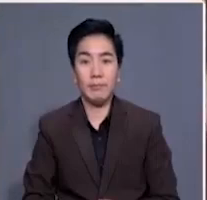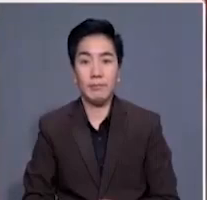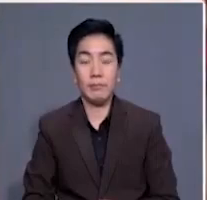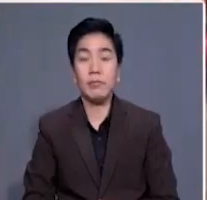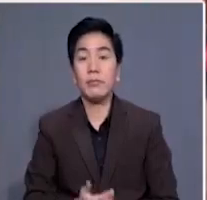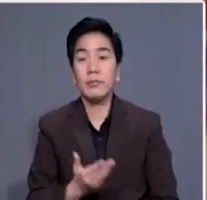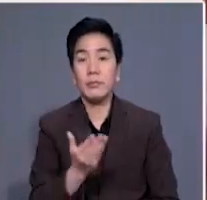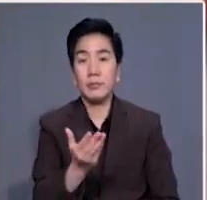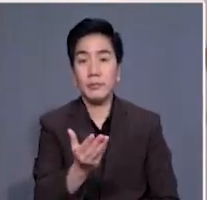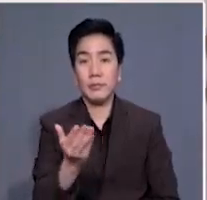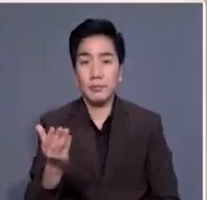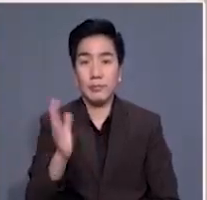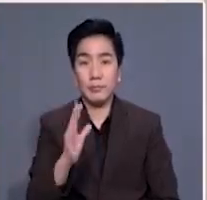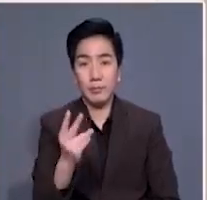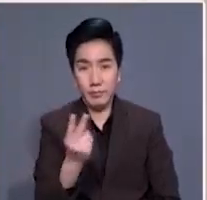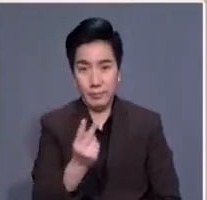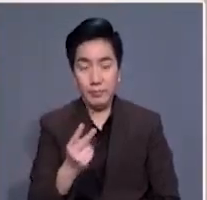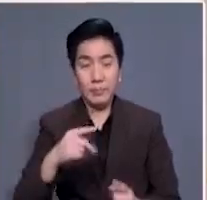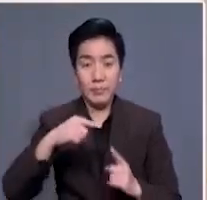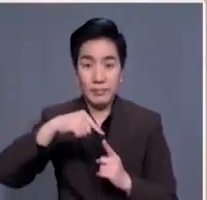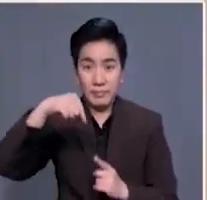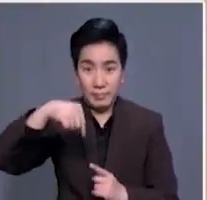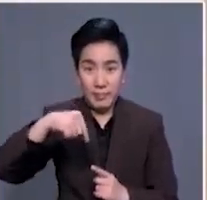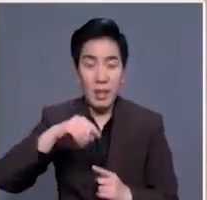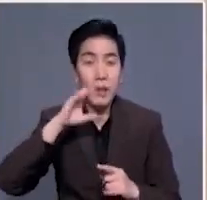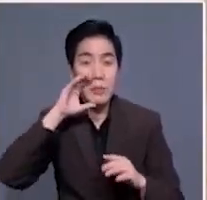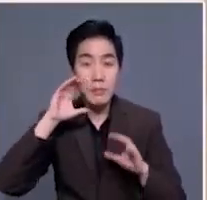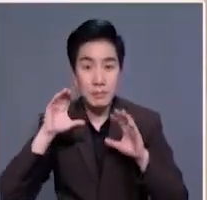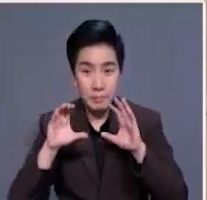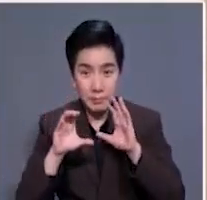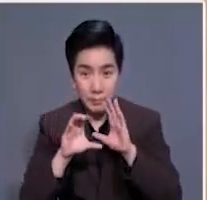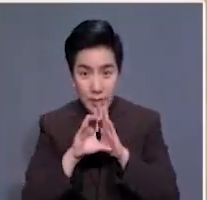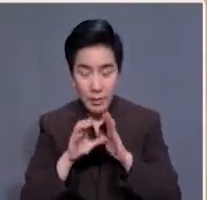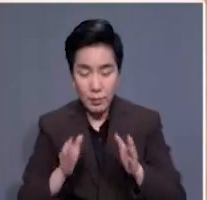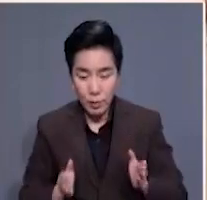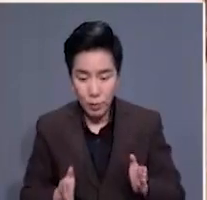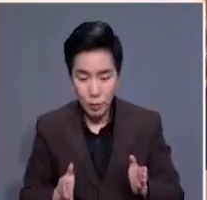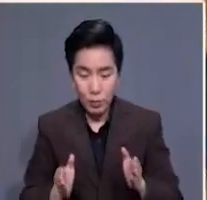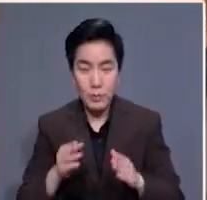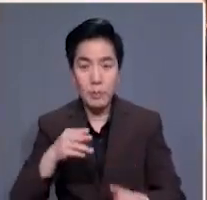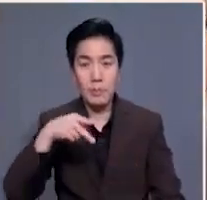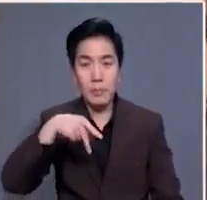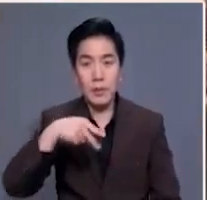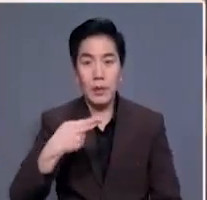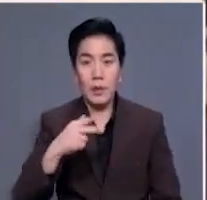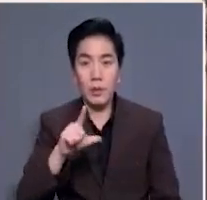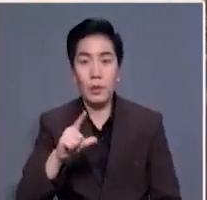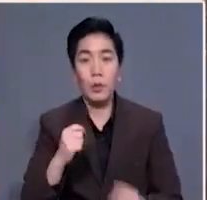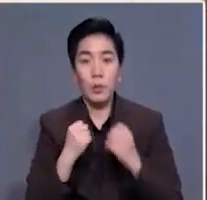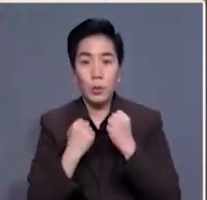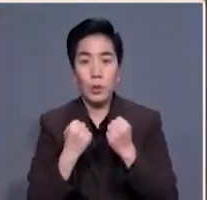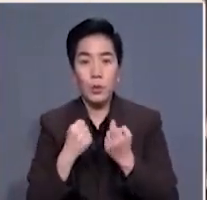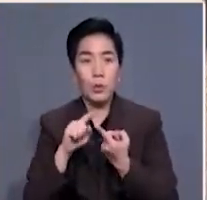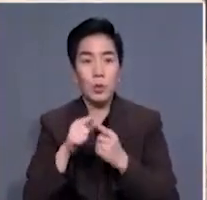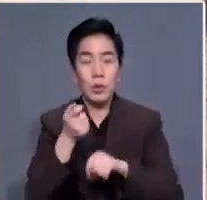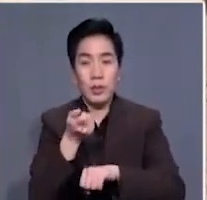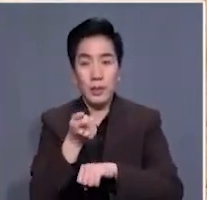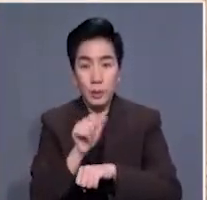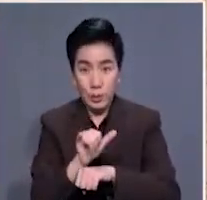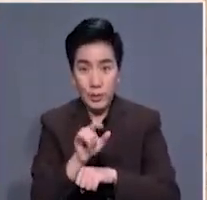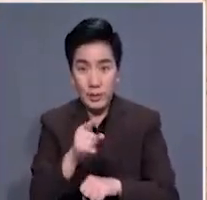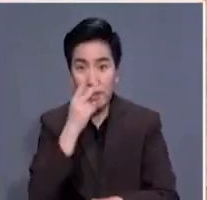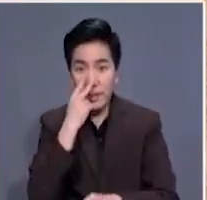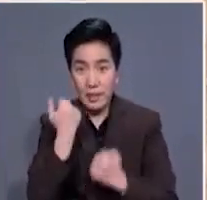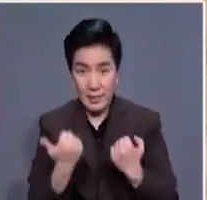ค่ะคุณวรรณสิริคุณเจษดาคะนี่เป็นภาพบรรยากาศบริเวณถนนพหลโยธินช่วงอำเภอวังน้อยจังหวัดพระนครศรีอยุธยา